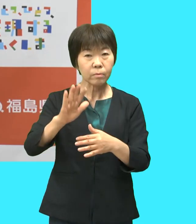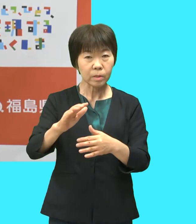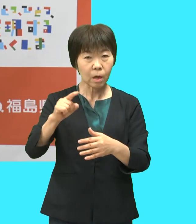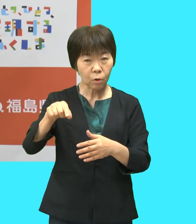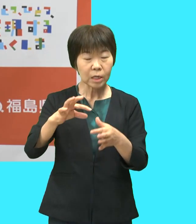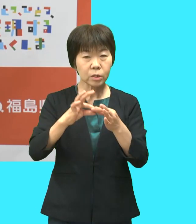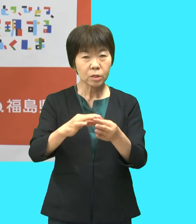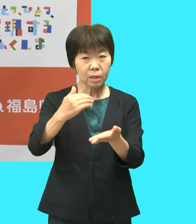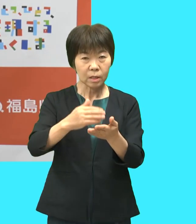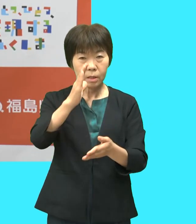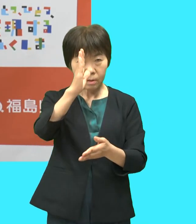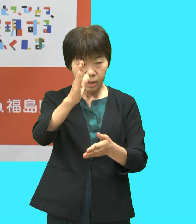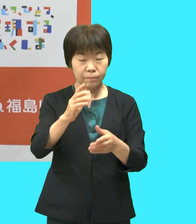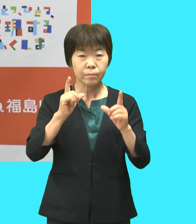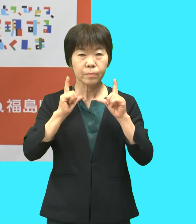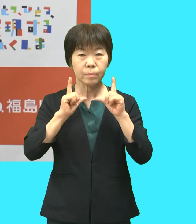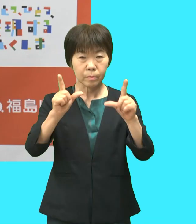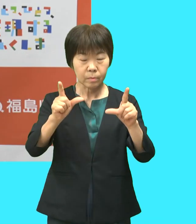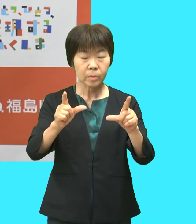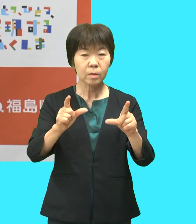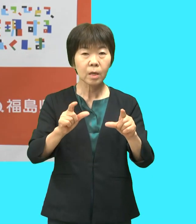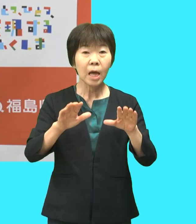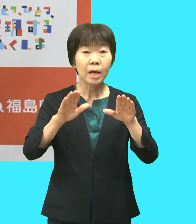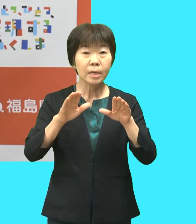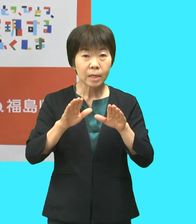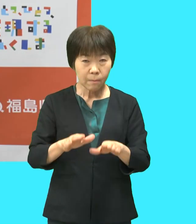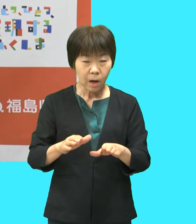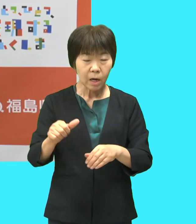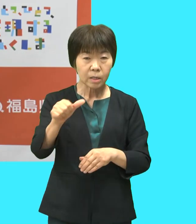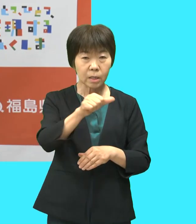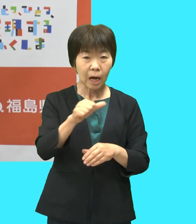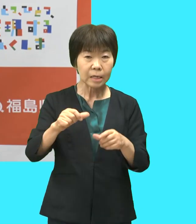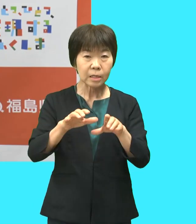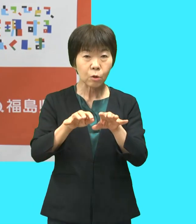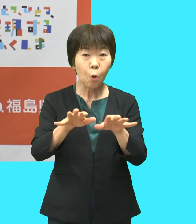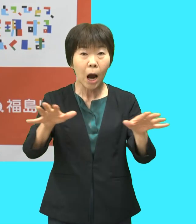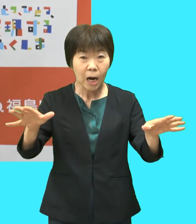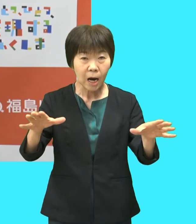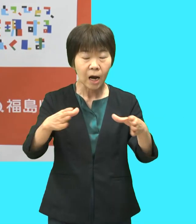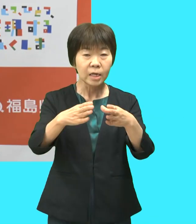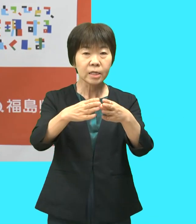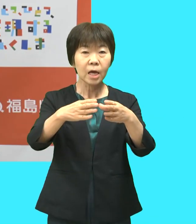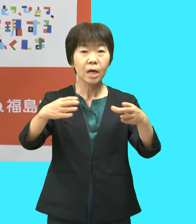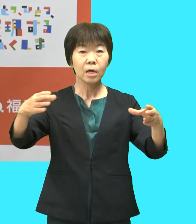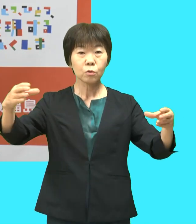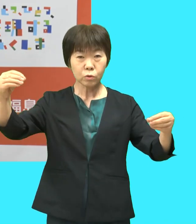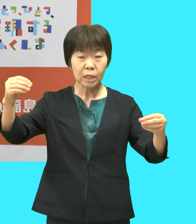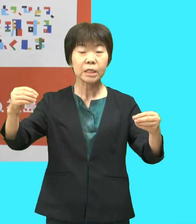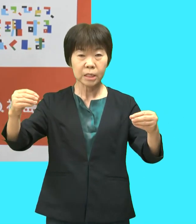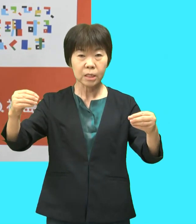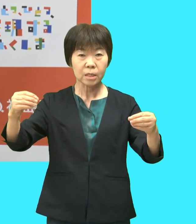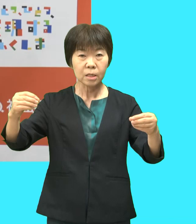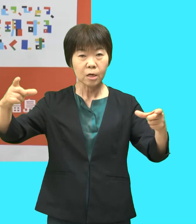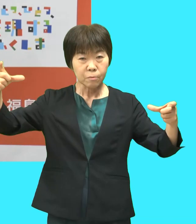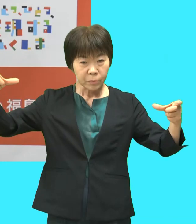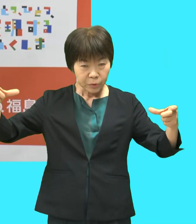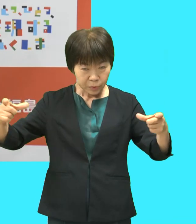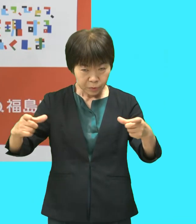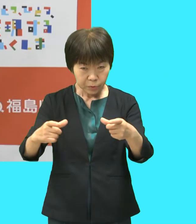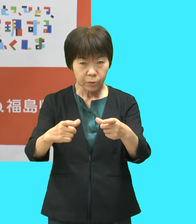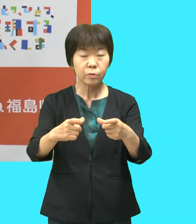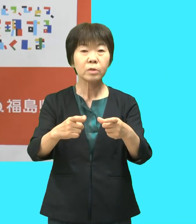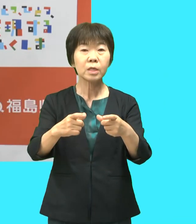ください。 はい、まず今第5波がですね、全国的にある程度収まりつつあ